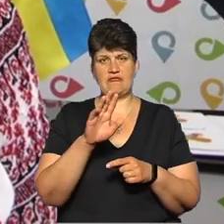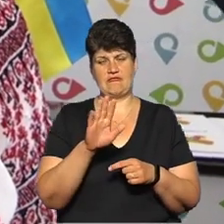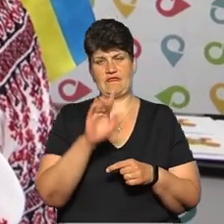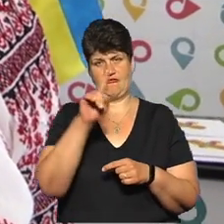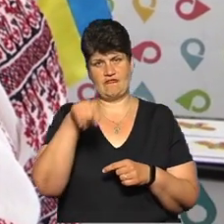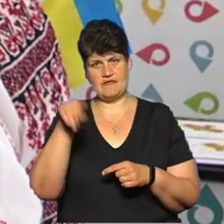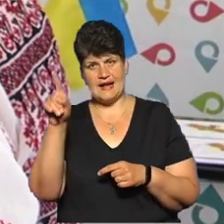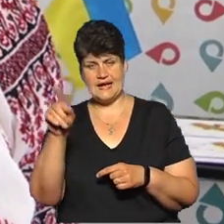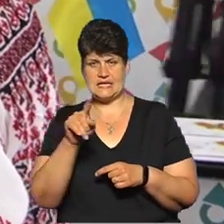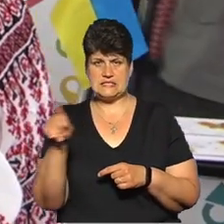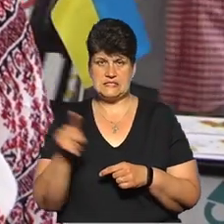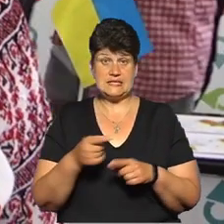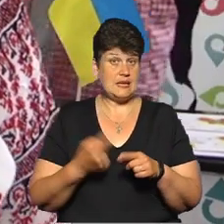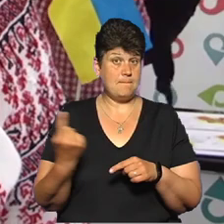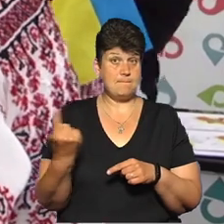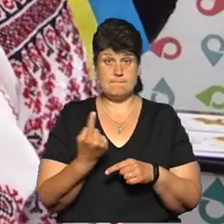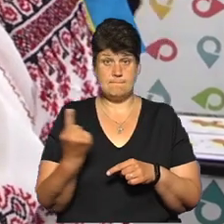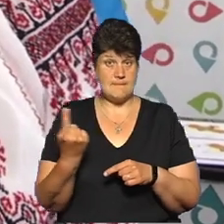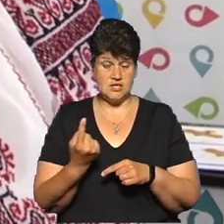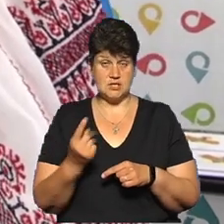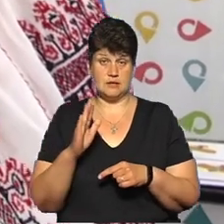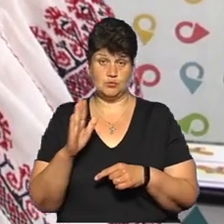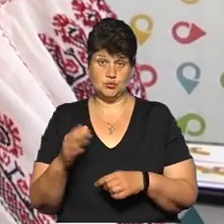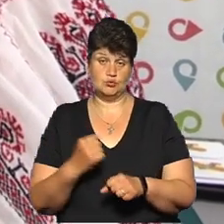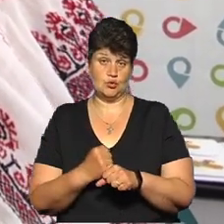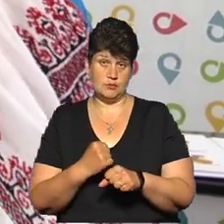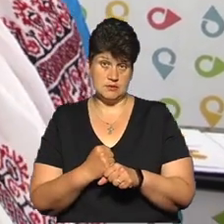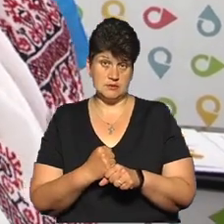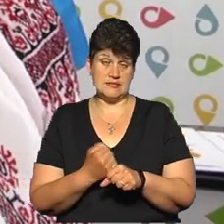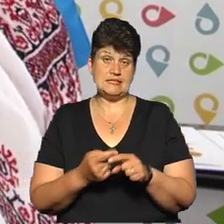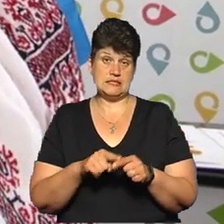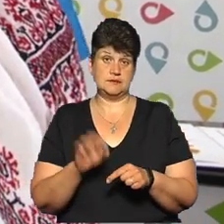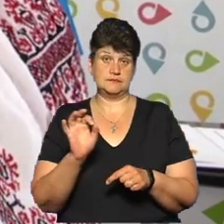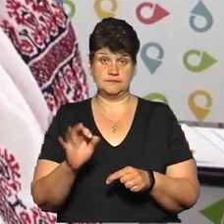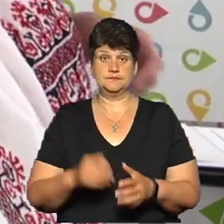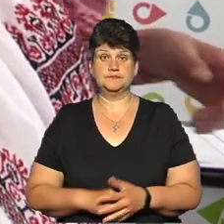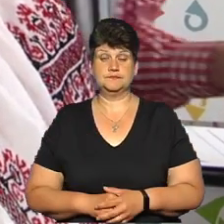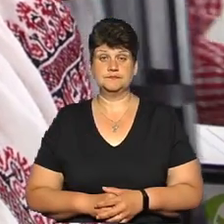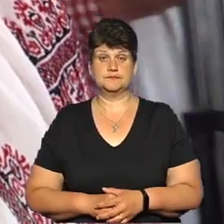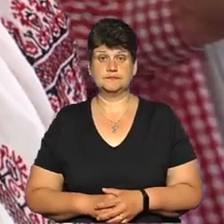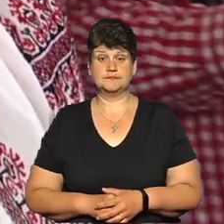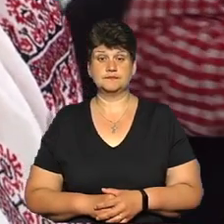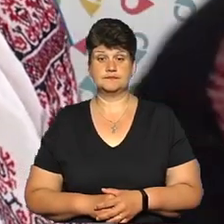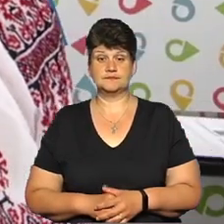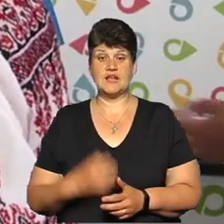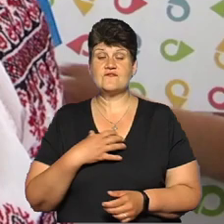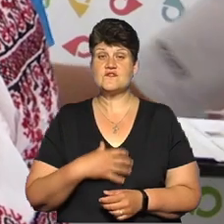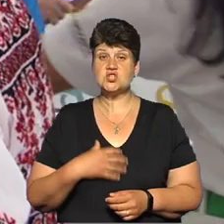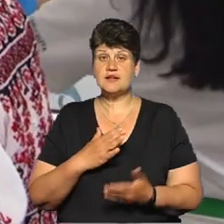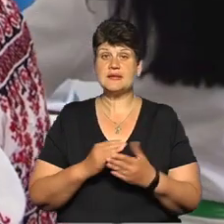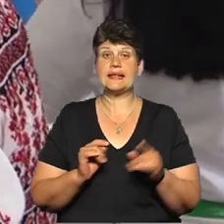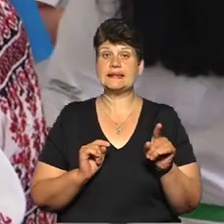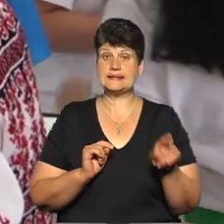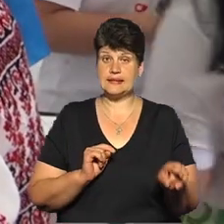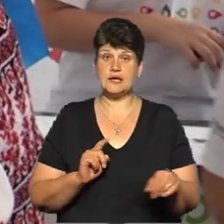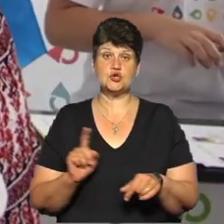це перша марка, яку ми будемо вже випускати з такою літерою. Важливим є те, що